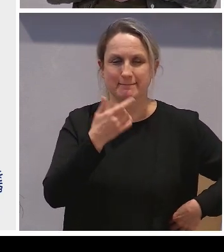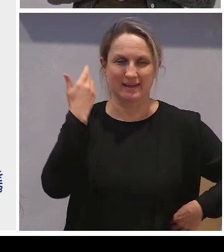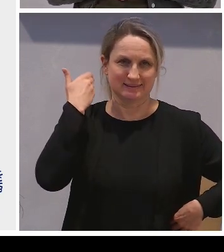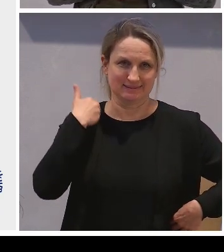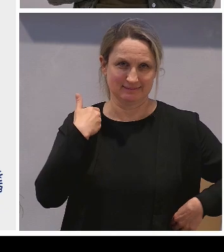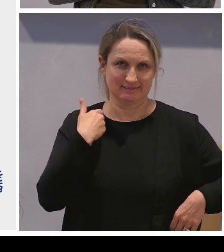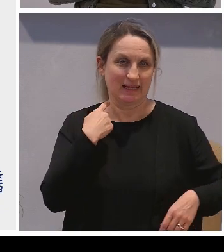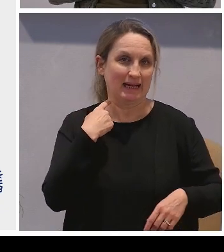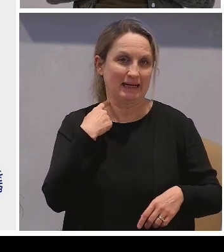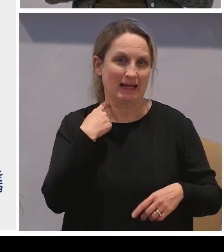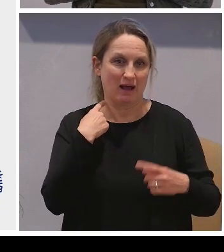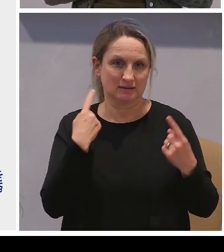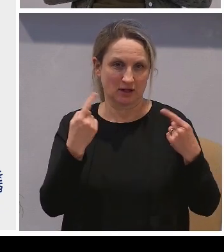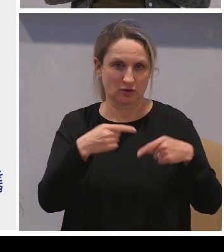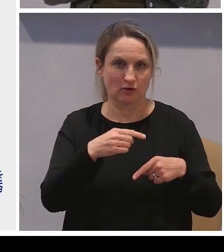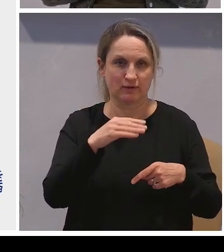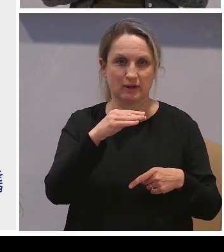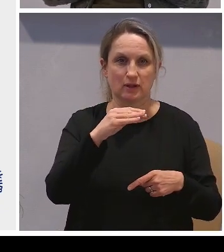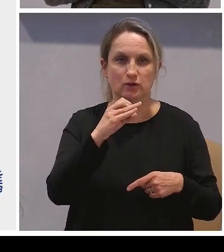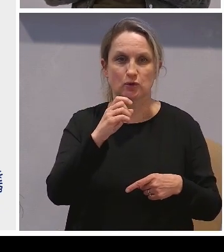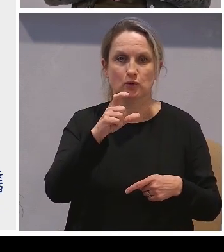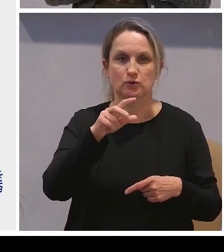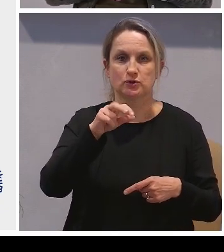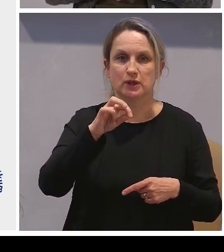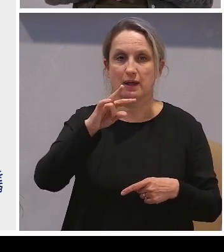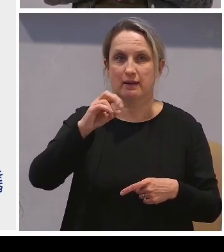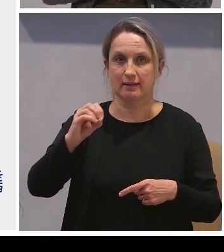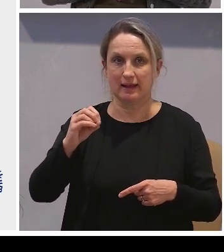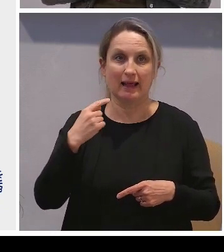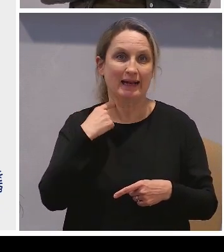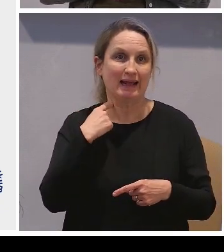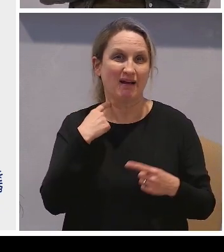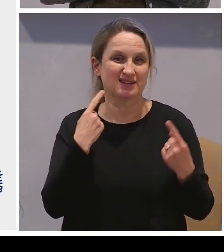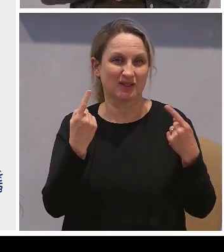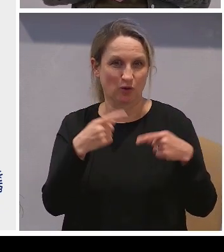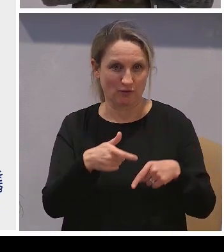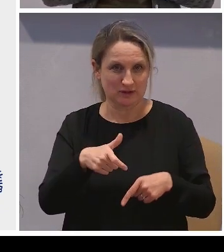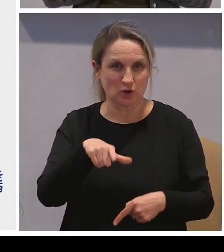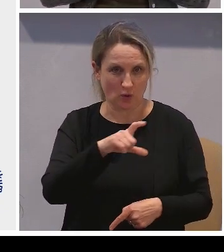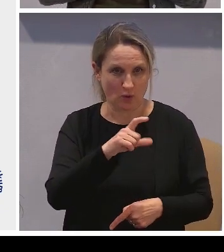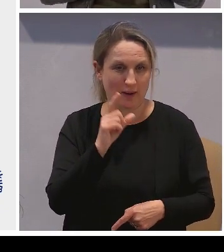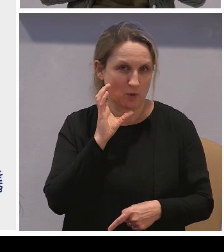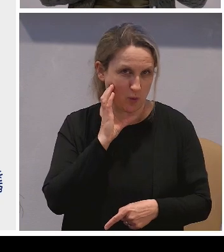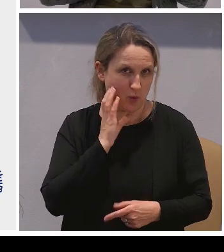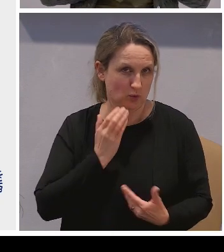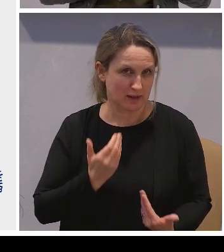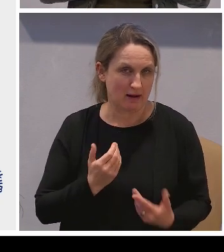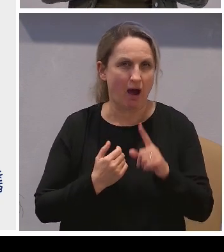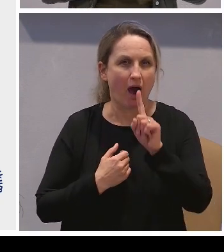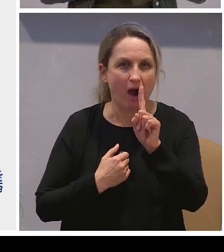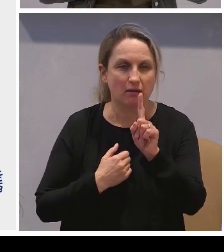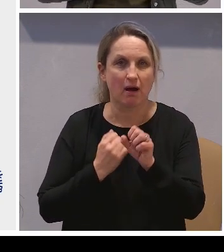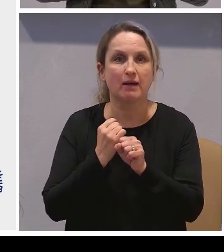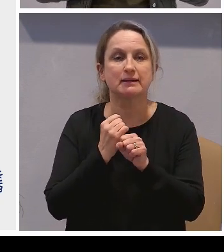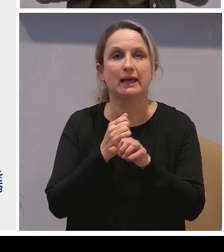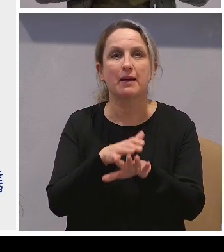Duchenne'i I'll focus more on the spinal muscular atrophy because Duchenne's